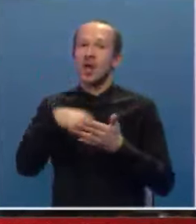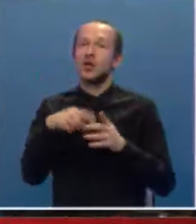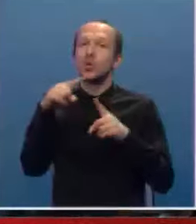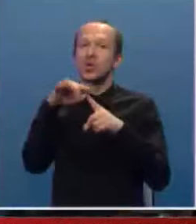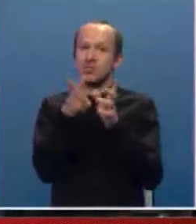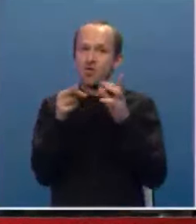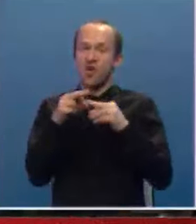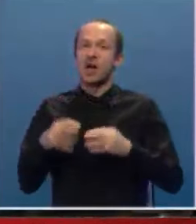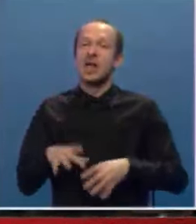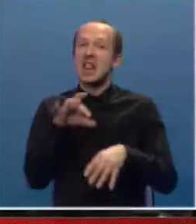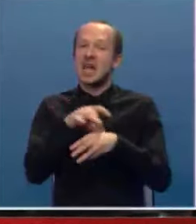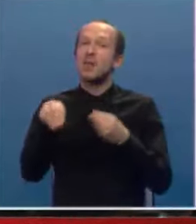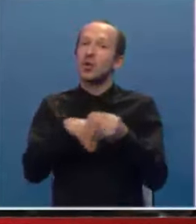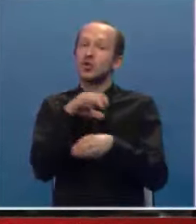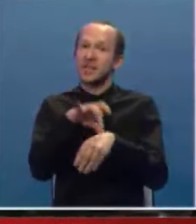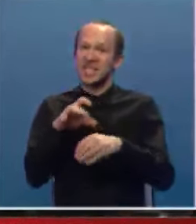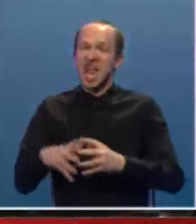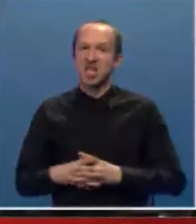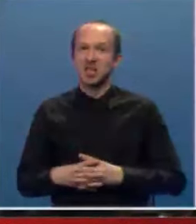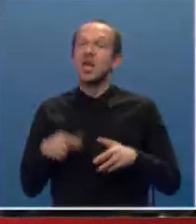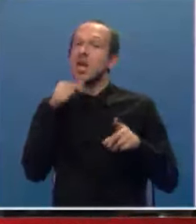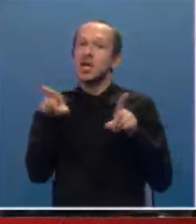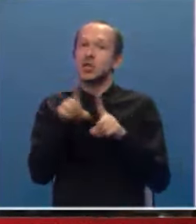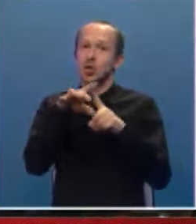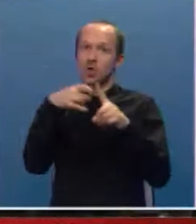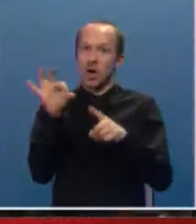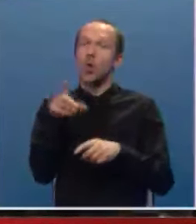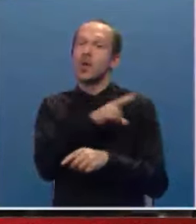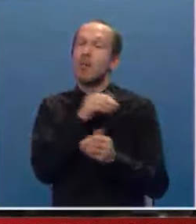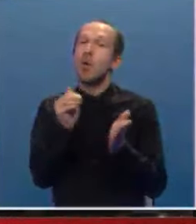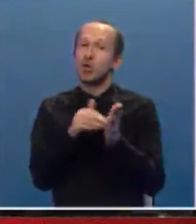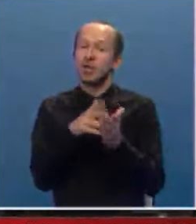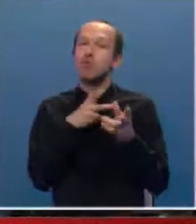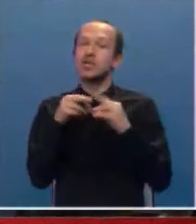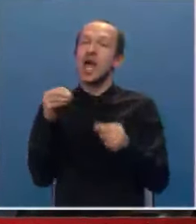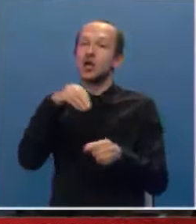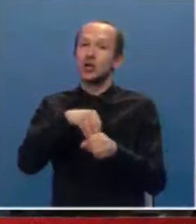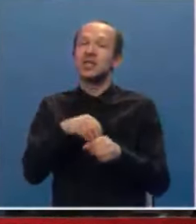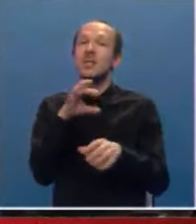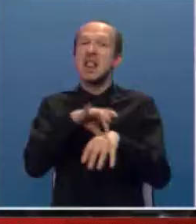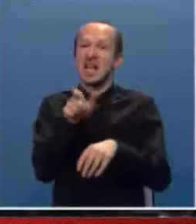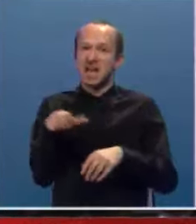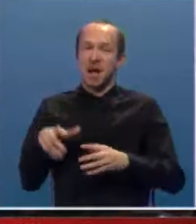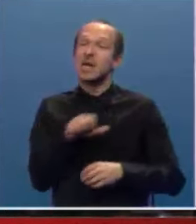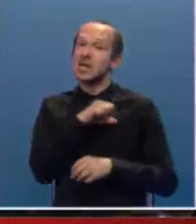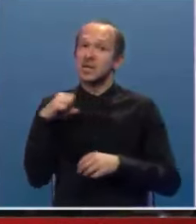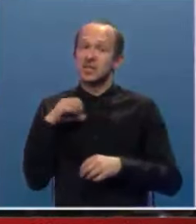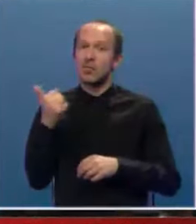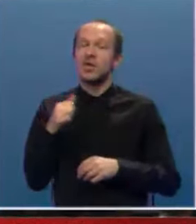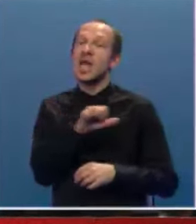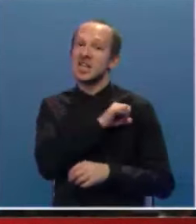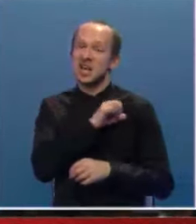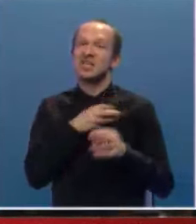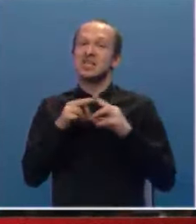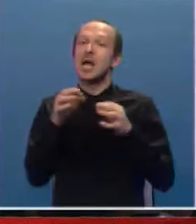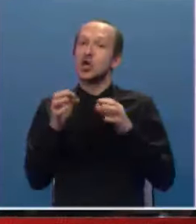timova lekara porodične medicine i isto tako imamo potrebu za dodatnim lekarima, samo je interes za